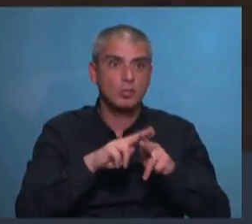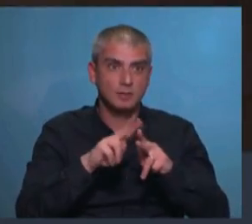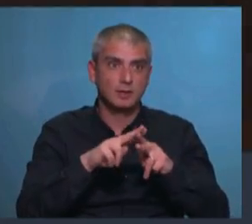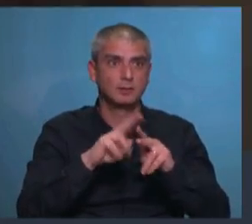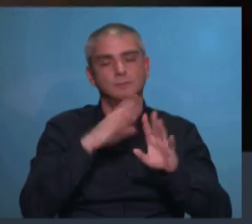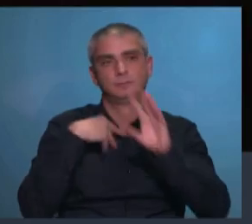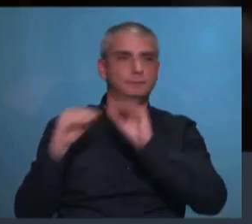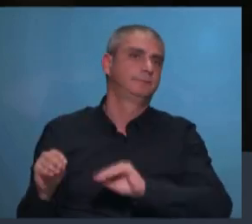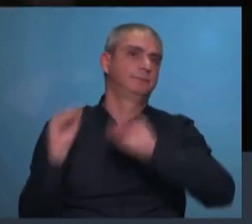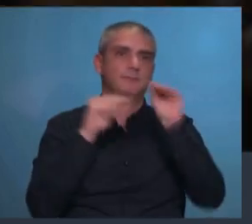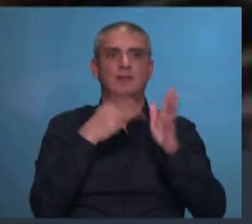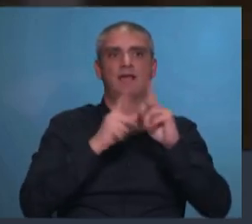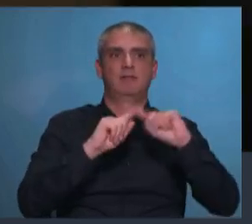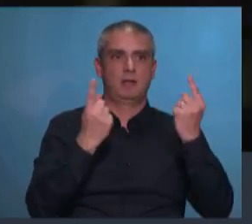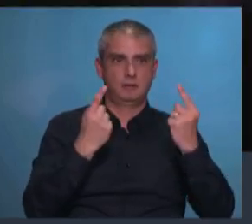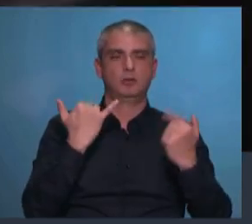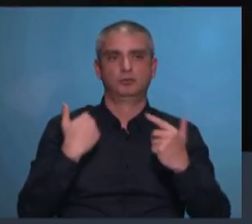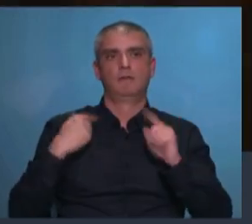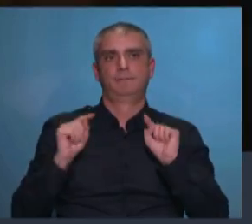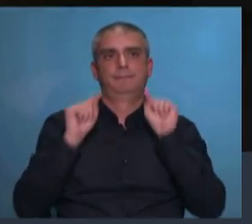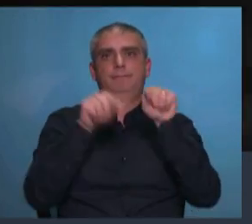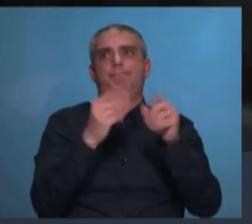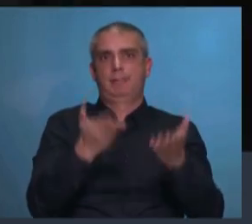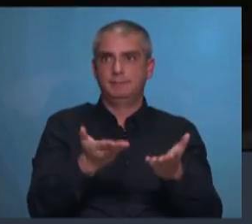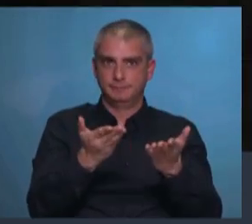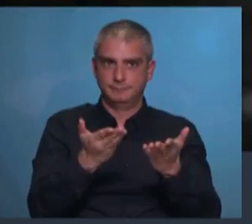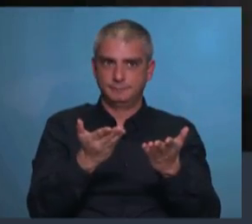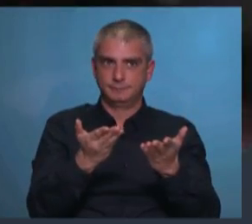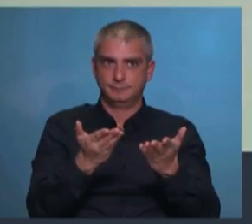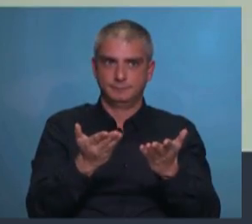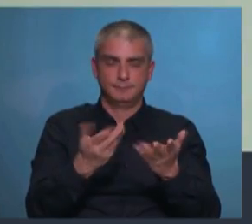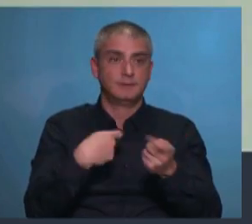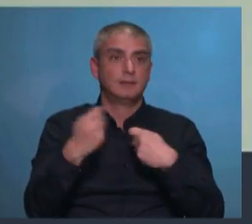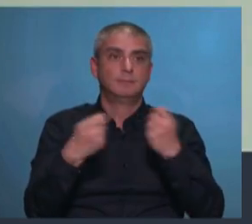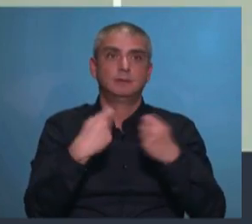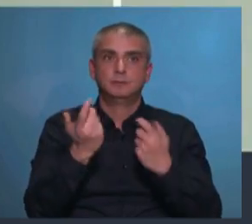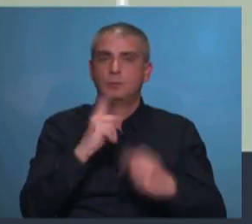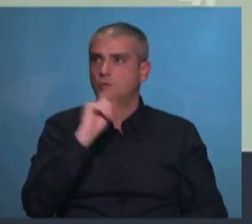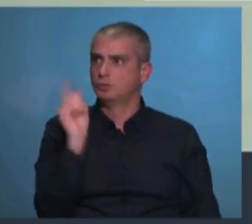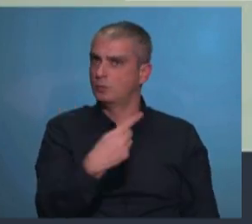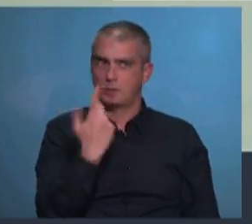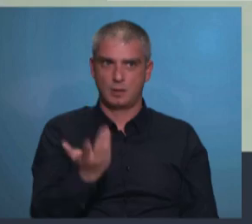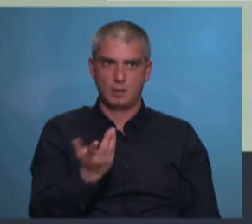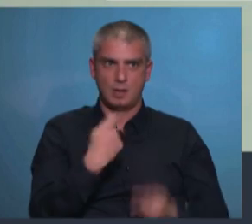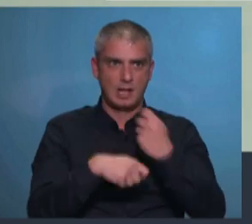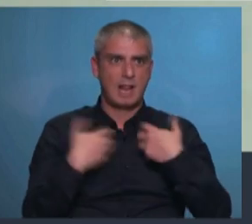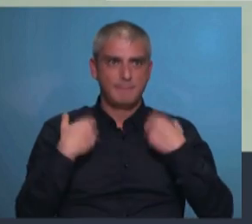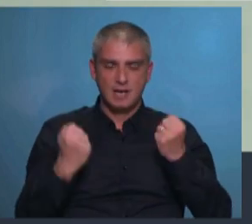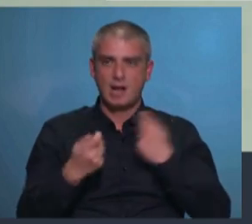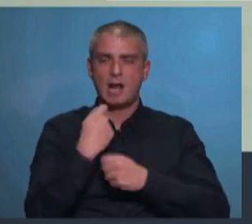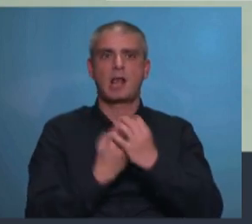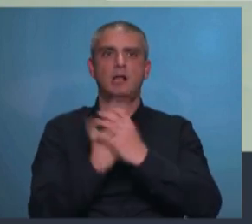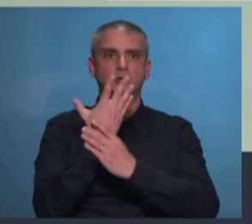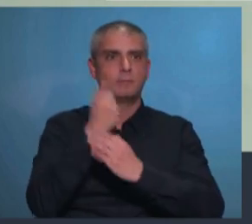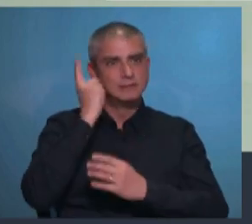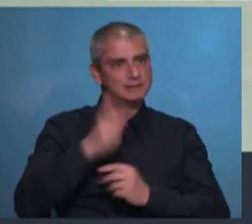לרכבת חלופית. עכשיו אנחנו נראים ככה. חוץ למשק הישראלי כולו. כלכלה בריאה, כלכלה צומחת, חייבת